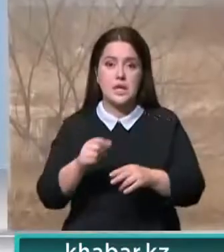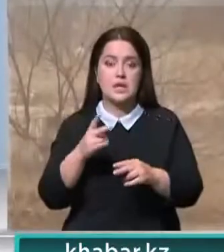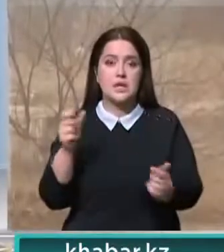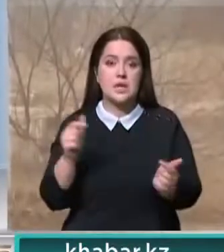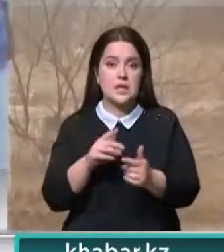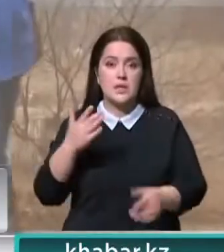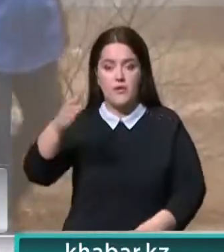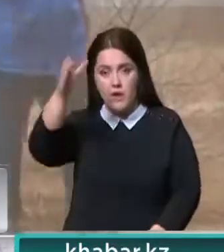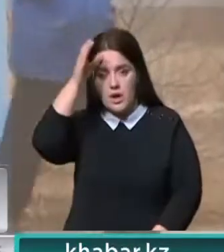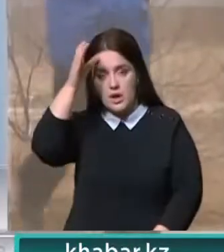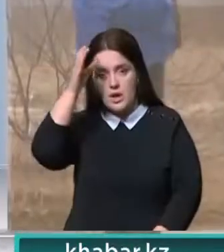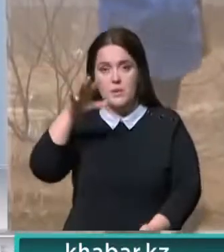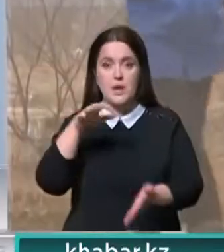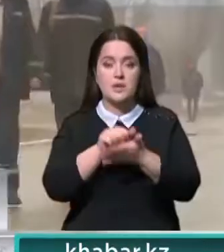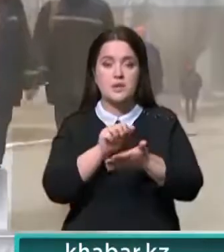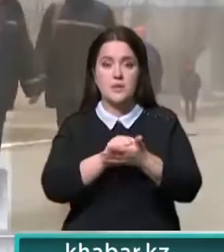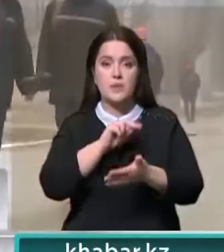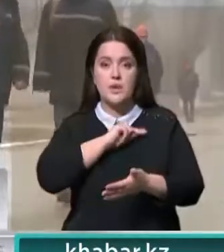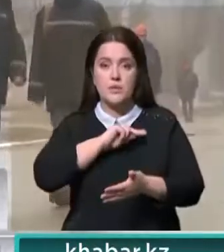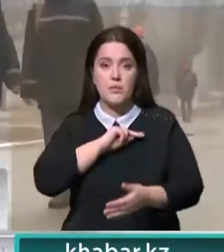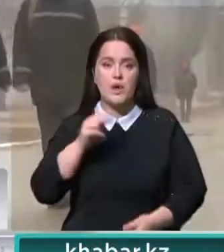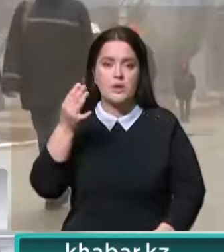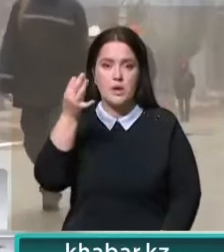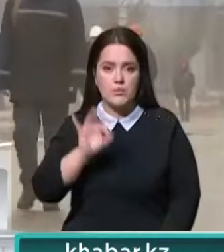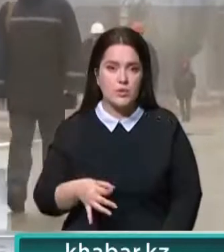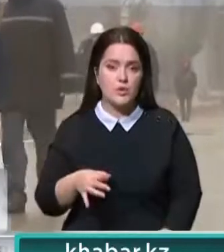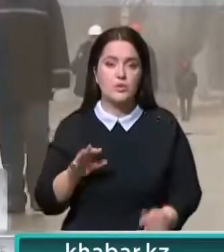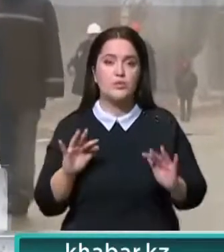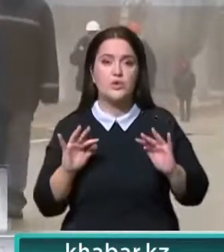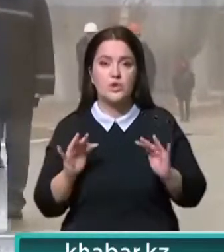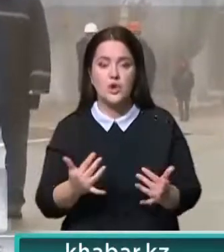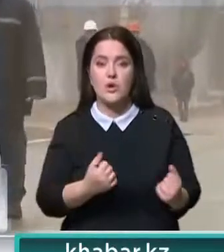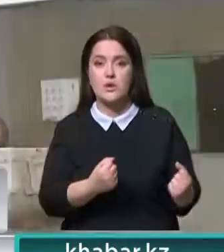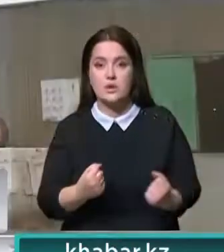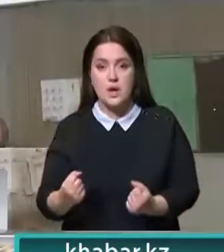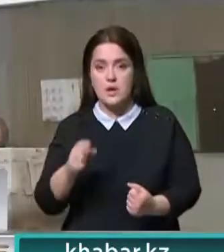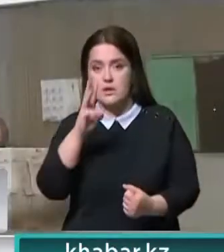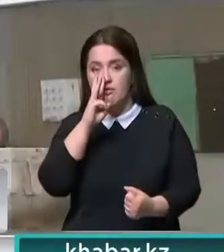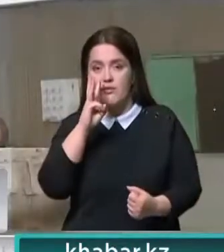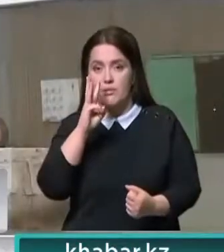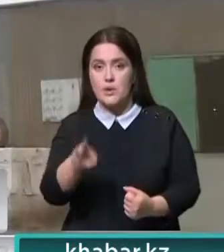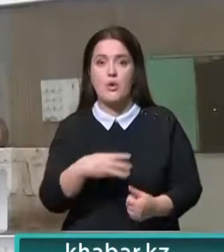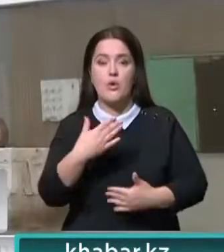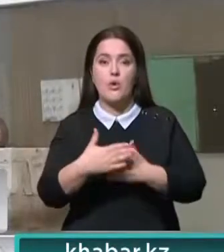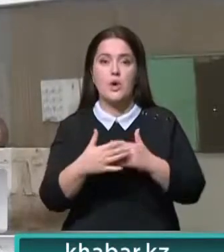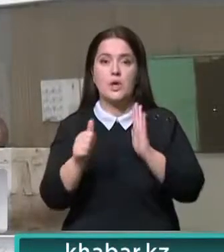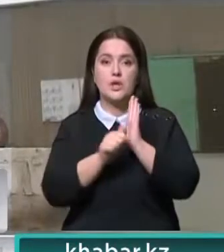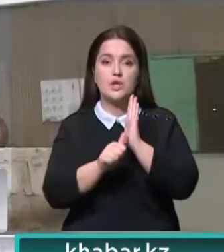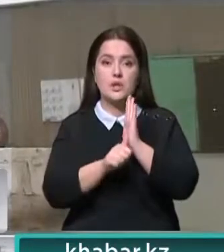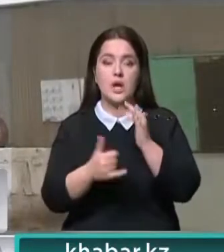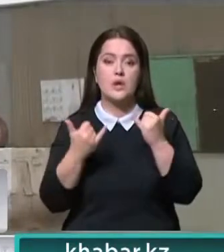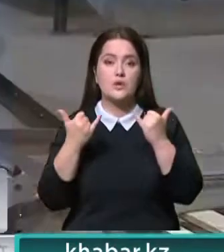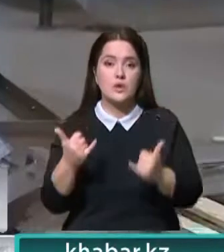иностранцев и несоответствие их образования занимаемым должностям. Там участились случаи задержки выплаты зарплат.